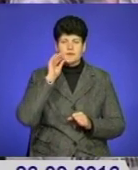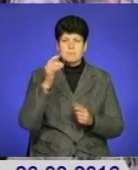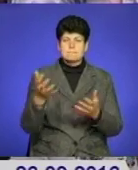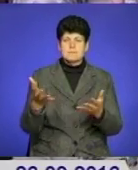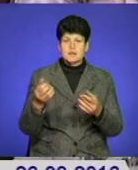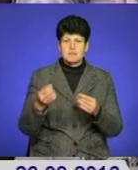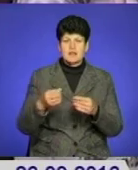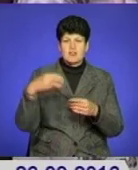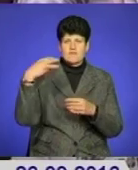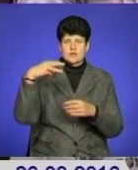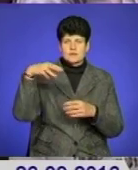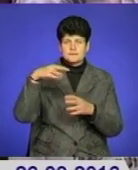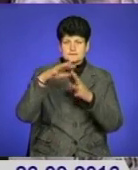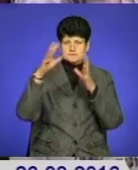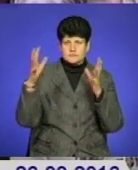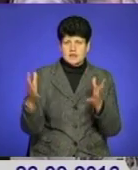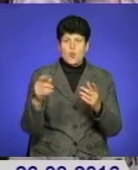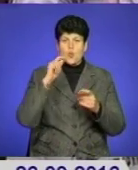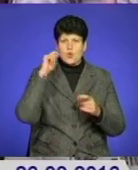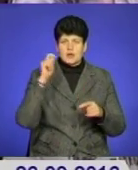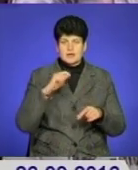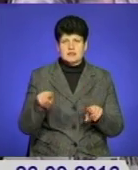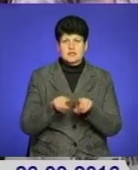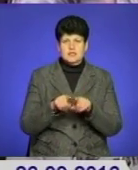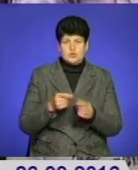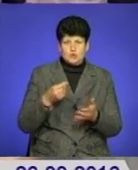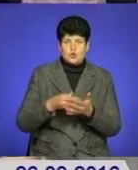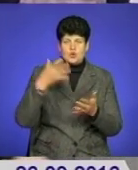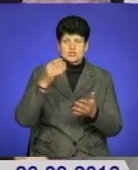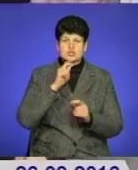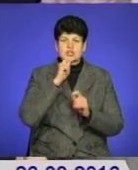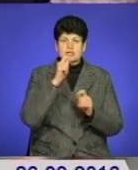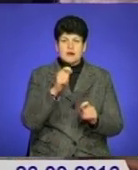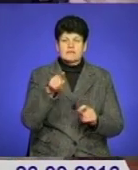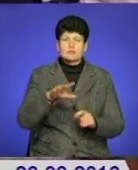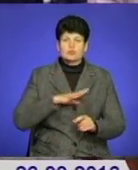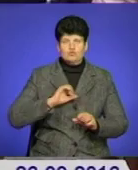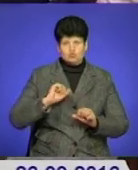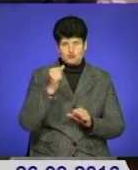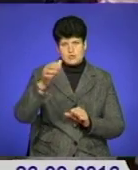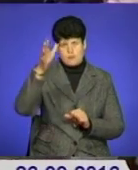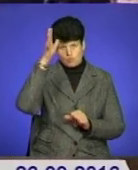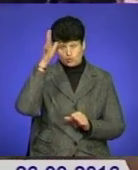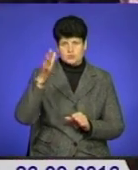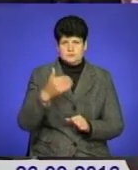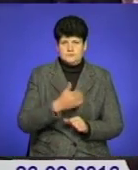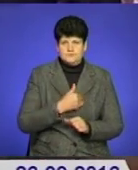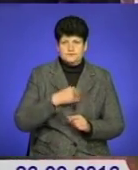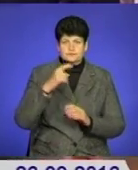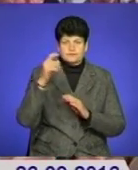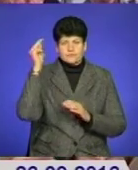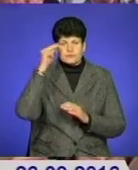квітучої калини, як України найдорожчий дар. Він був дружнім, мудрим і спраглим до пізнання